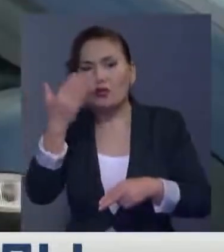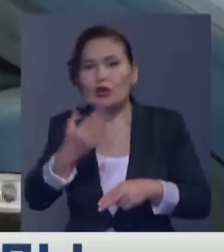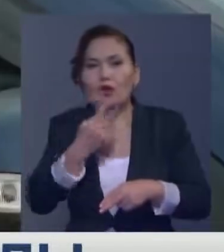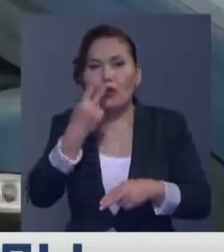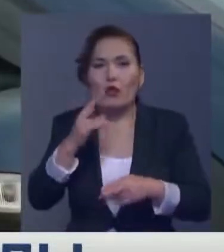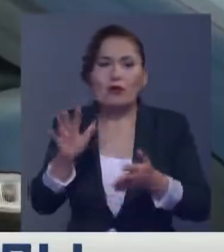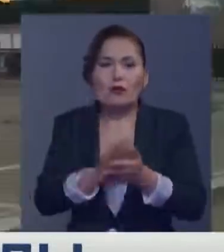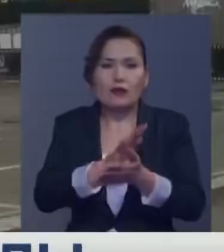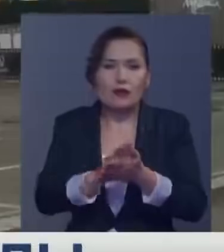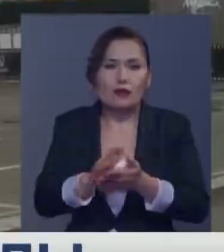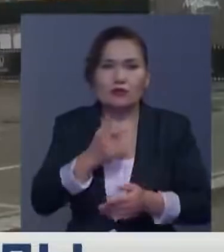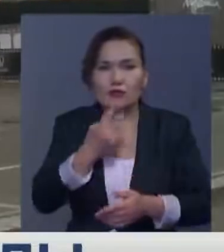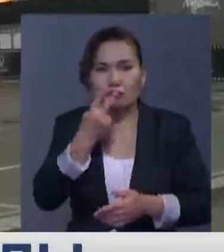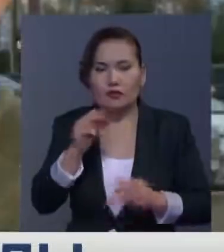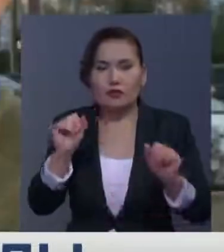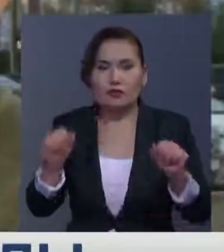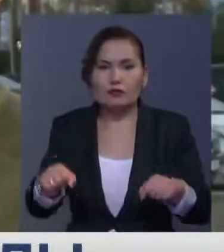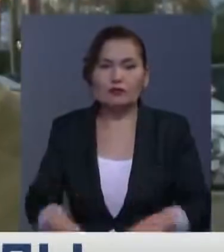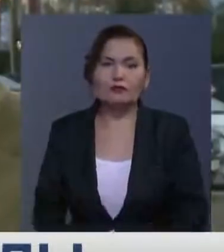алады.